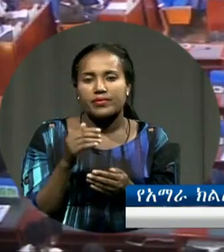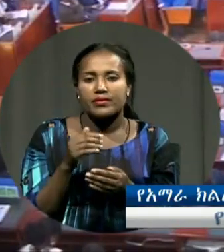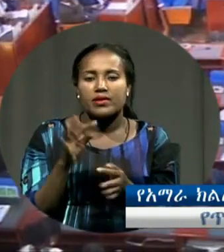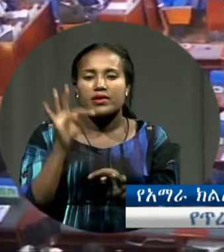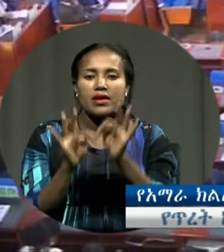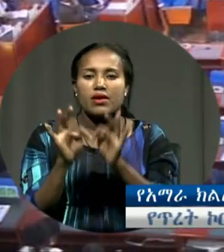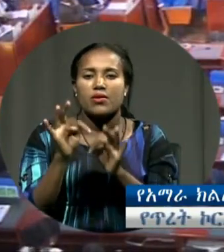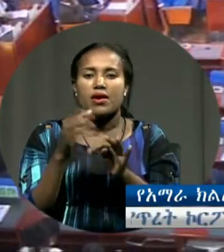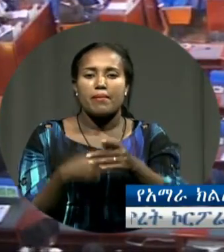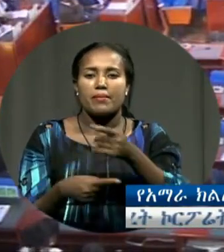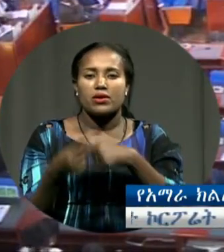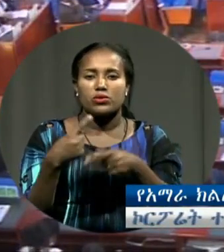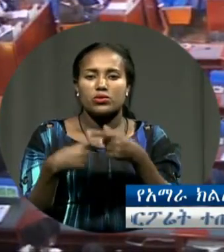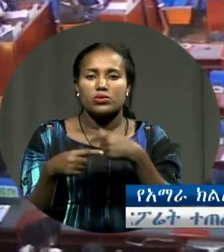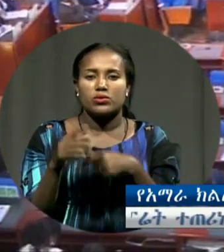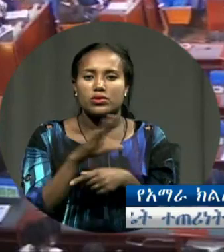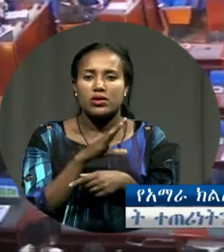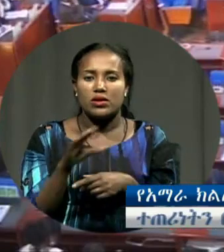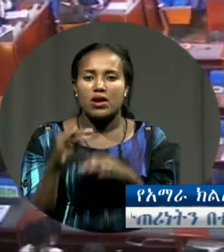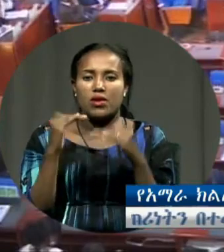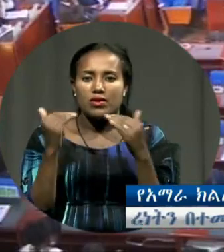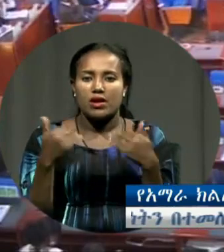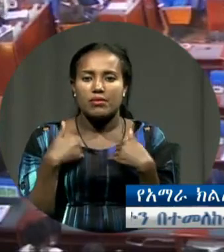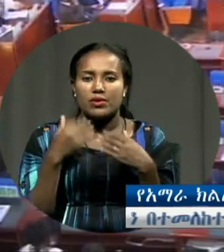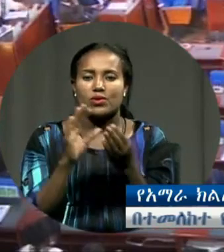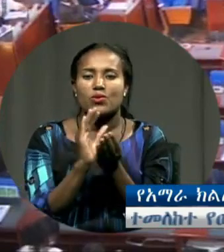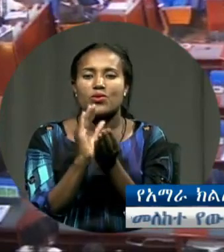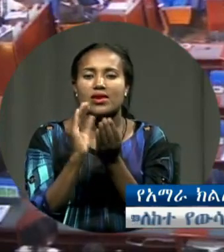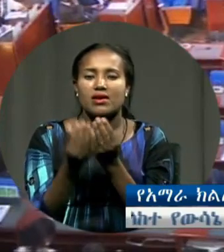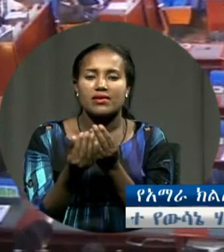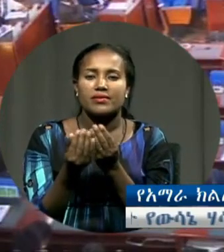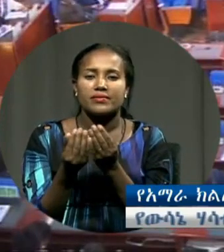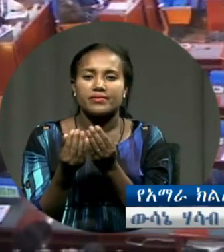ታሪካዊ አመጣጡ እና አሁን ያለበት ሁኔታ